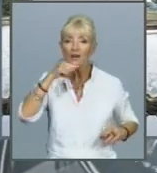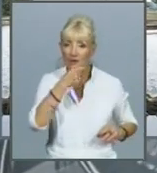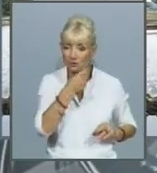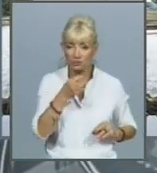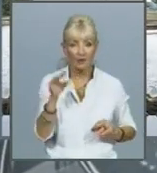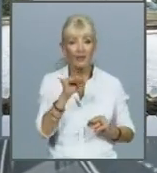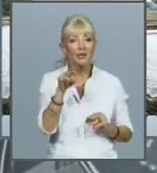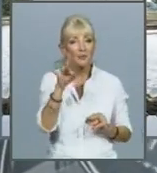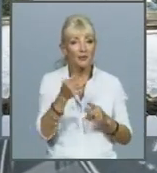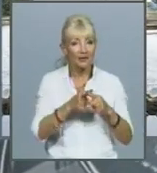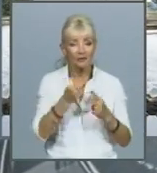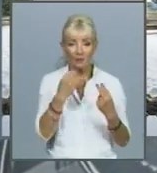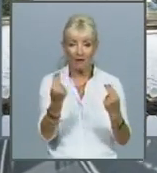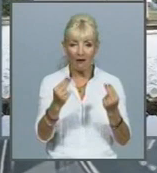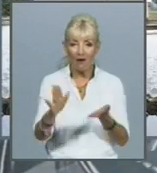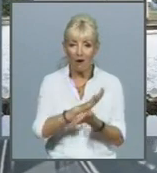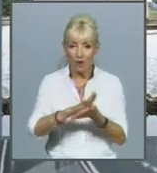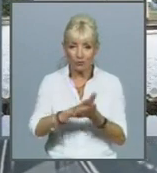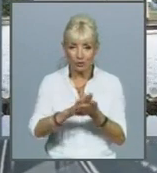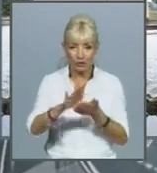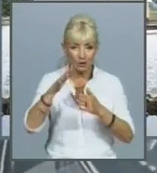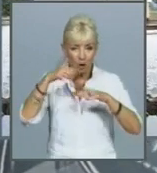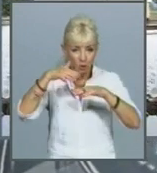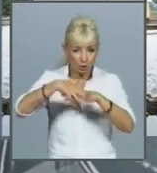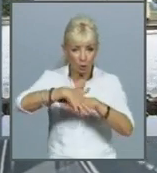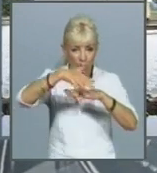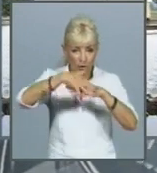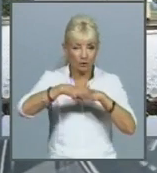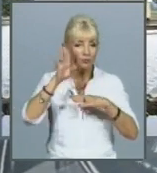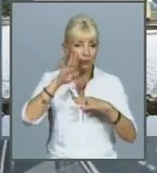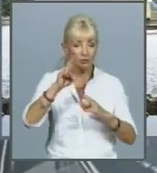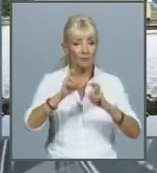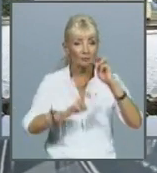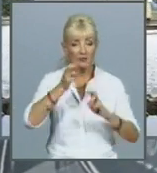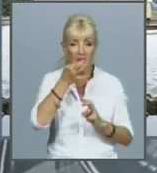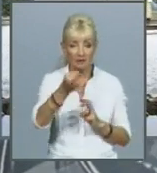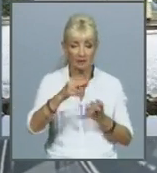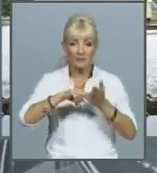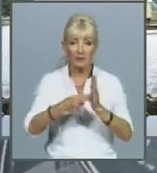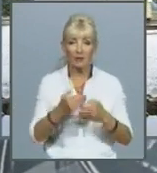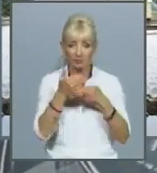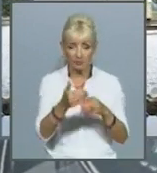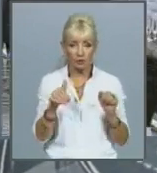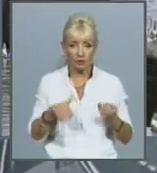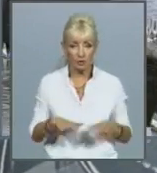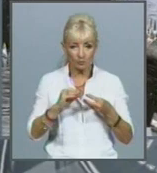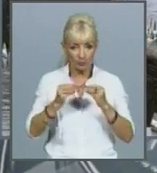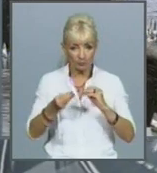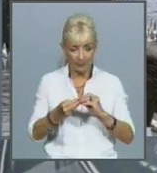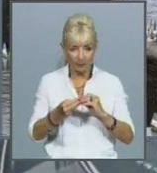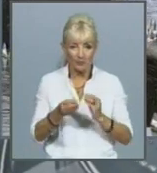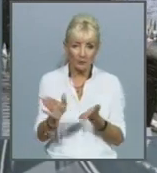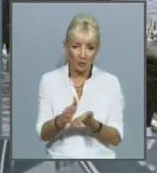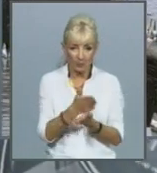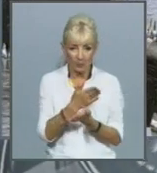при цьому якісніше очищати стічні води. На підприємстві зазначають, програма допоможе вирішити проблеми